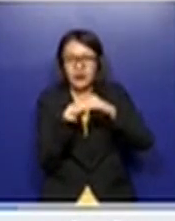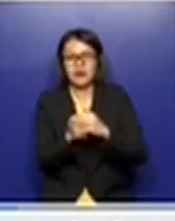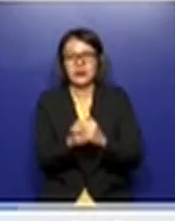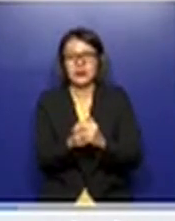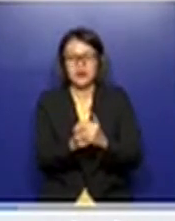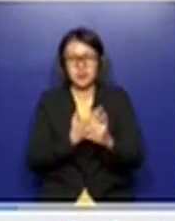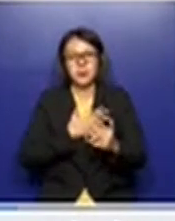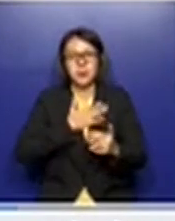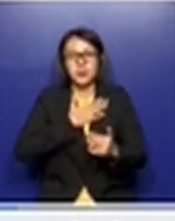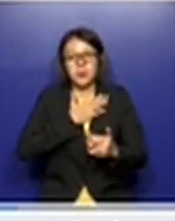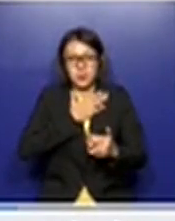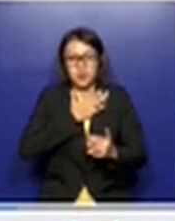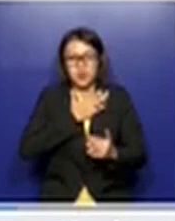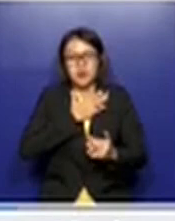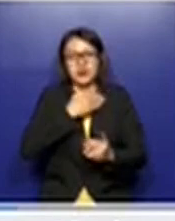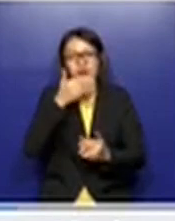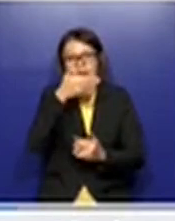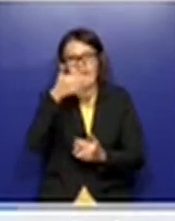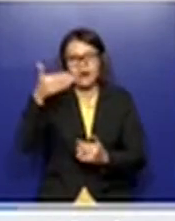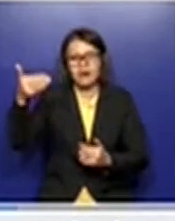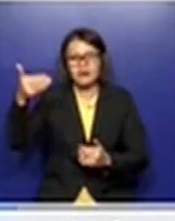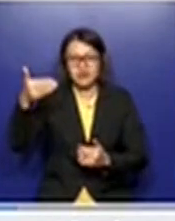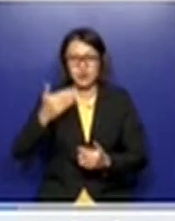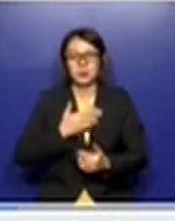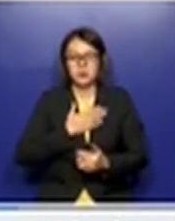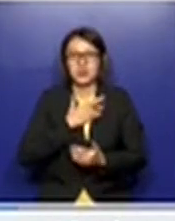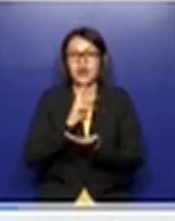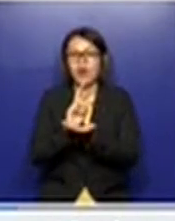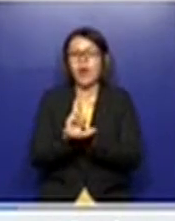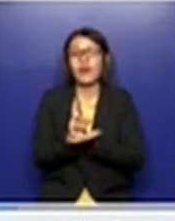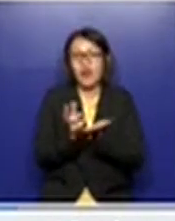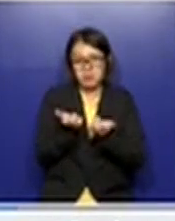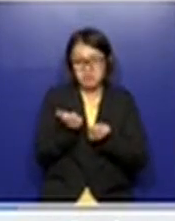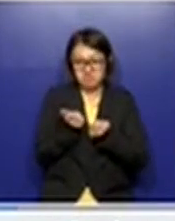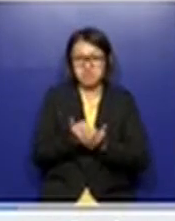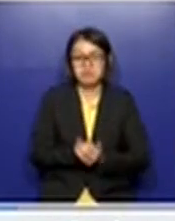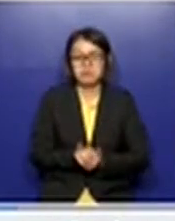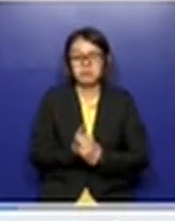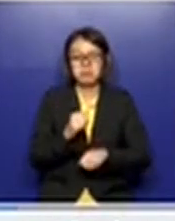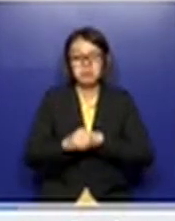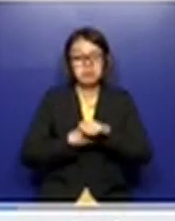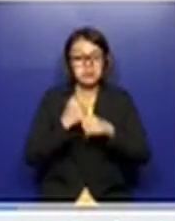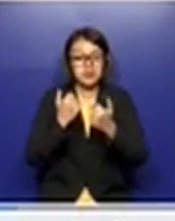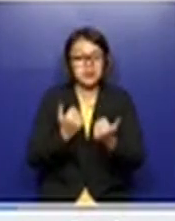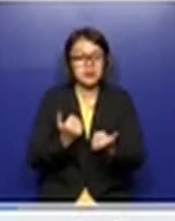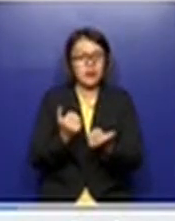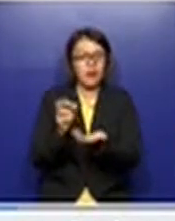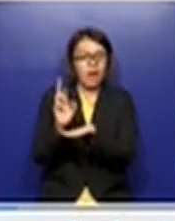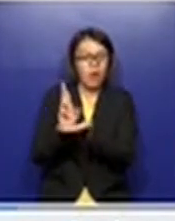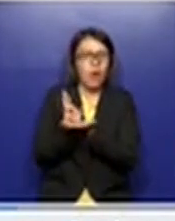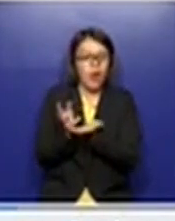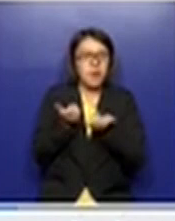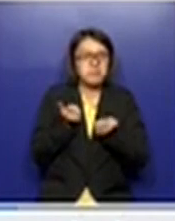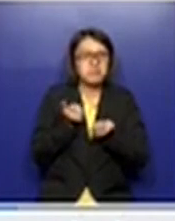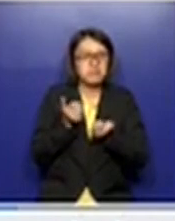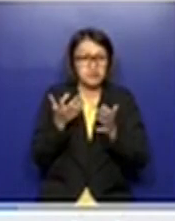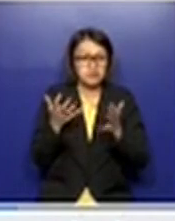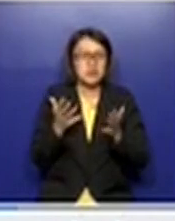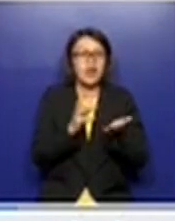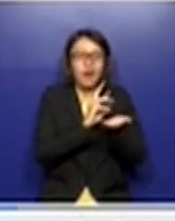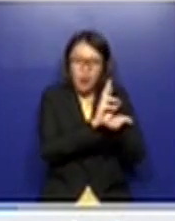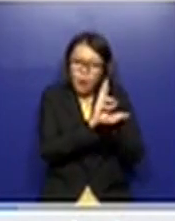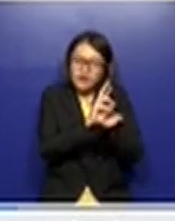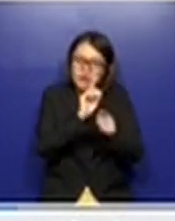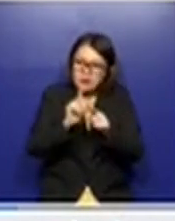ากต่อรางวัลในวันนั้นนะครับปีนี้เนี่ยท่านไม่รับรางวัลใหญ่ขนาดนั้นแต่ว่าท่านได้รับรางวัลเยอะมาก